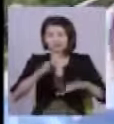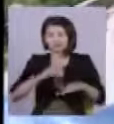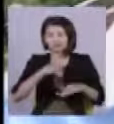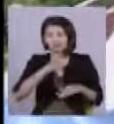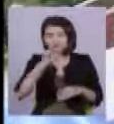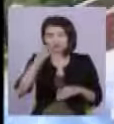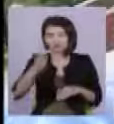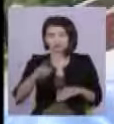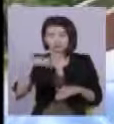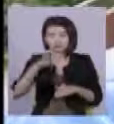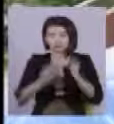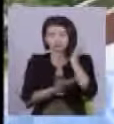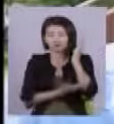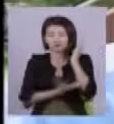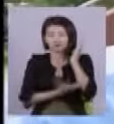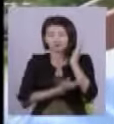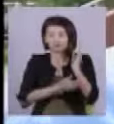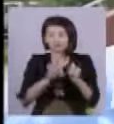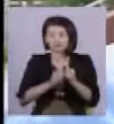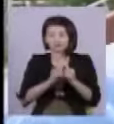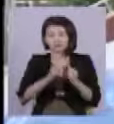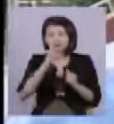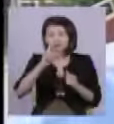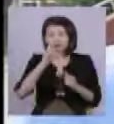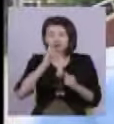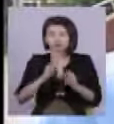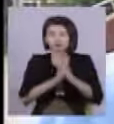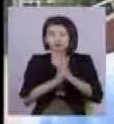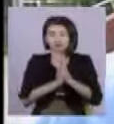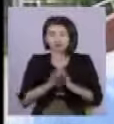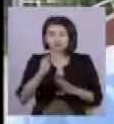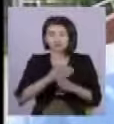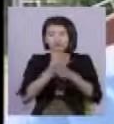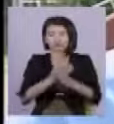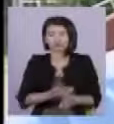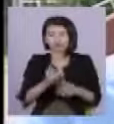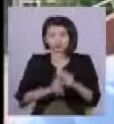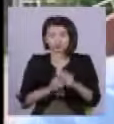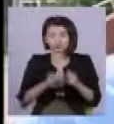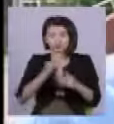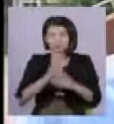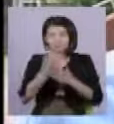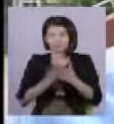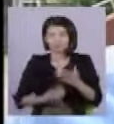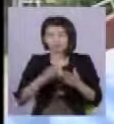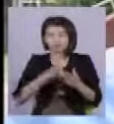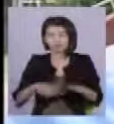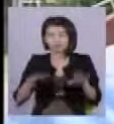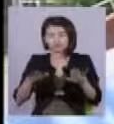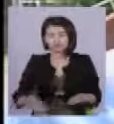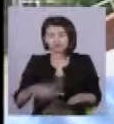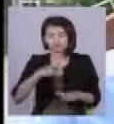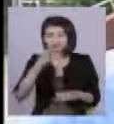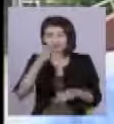асылып, ақырындап малти бастадым. Алайда судың ортасында қатты ағыс пайда болып, мен бата бастадым. Десе де сол маңайда мені су